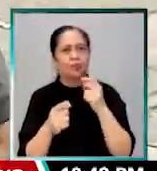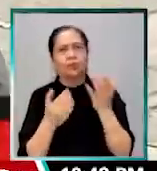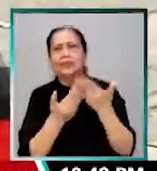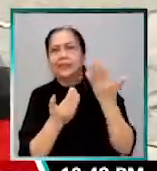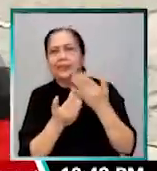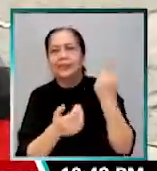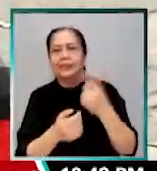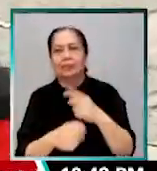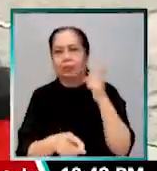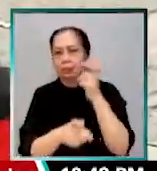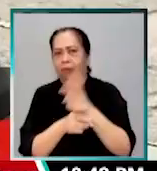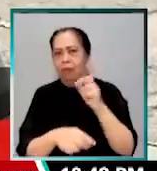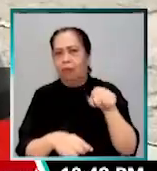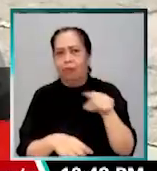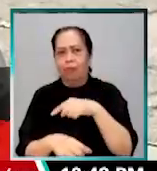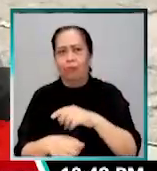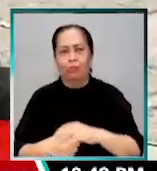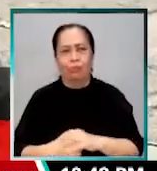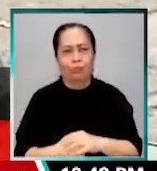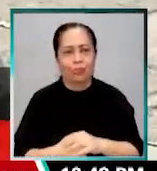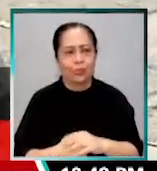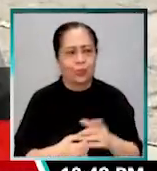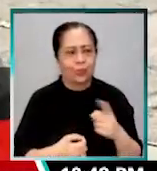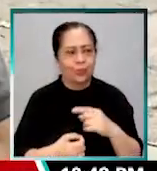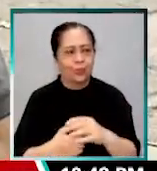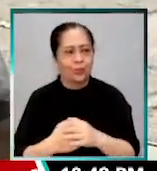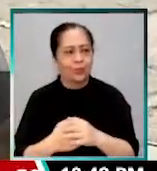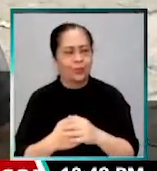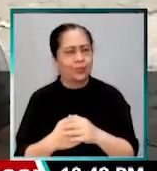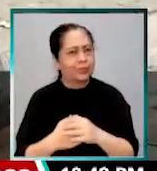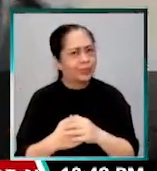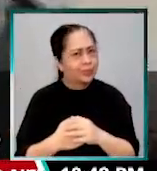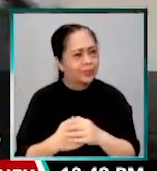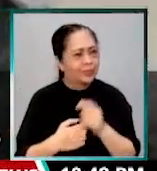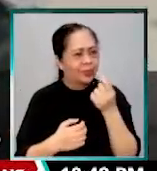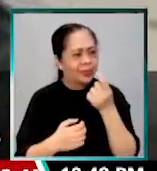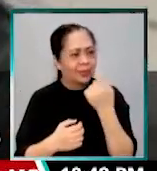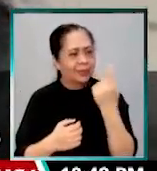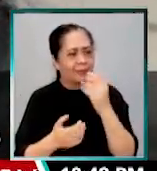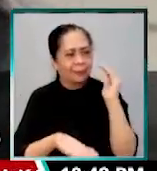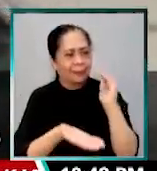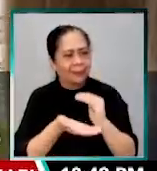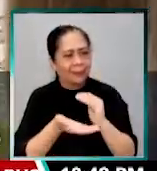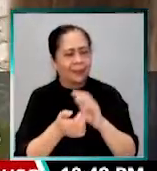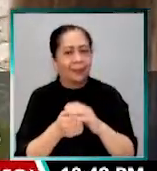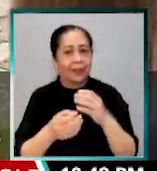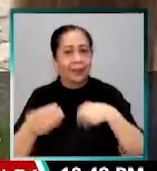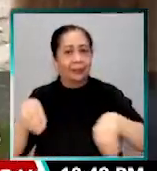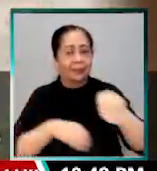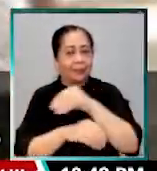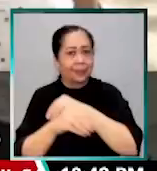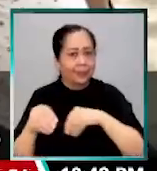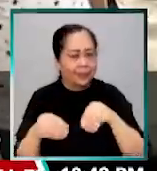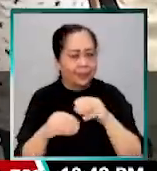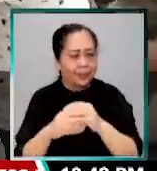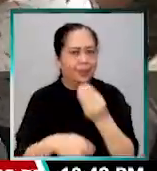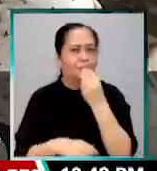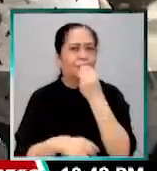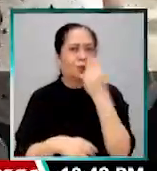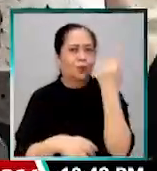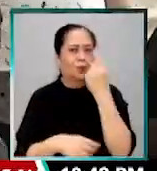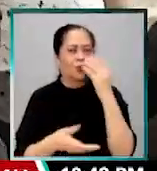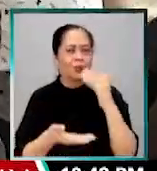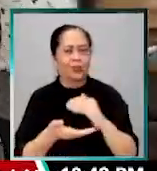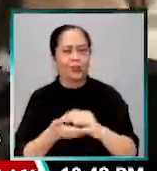kaya itigil yung alak. Unti-unti lang bawas. Kapalit daw nito. Pagkain na lang po. Si